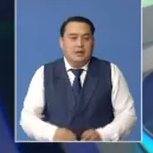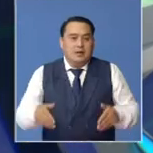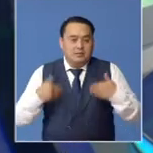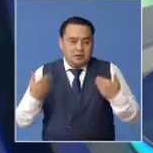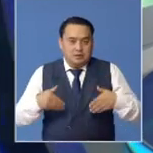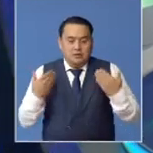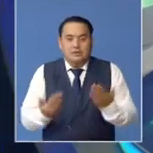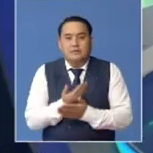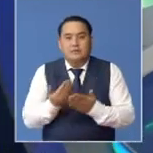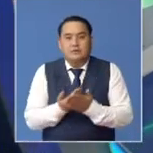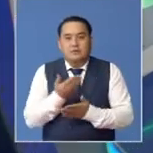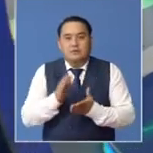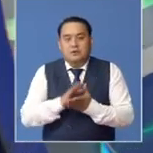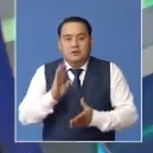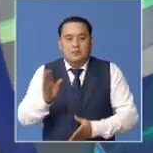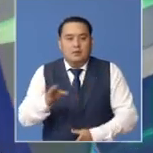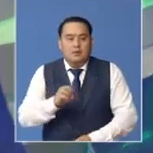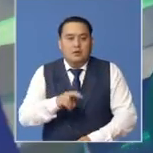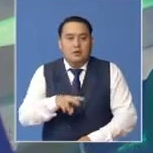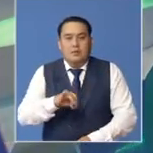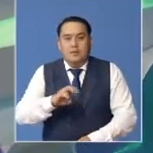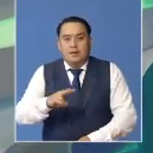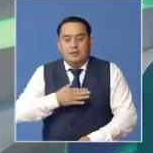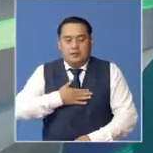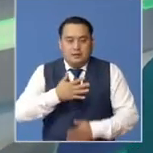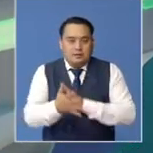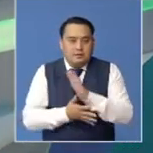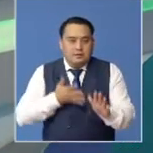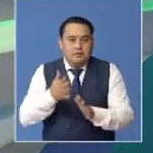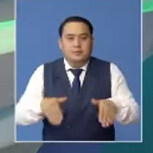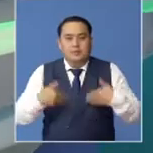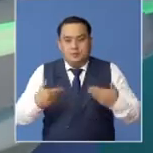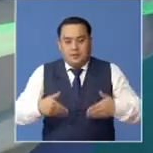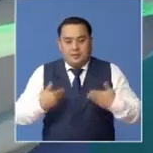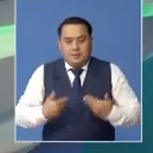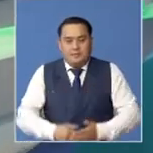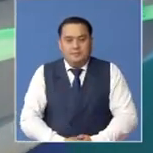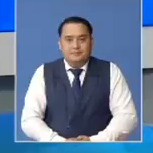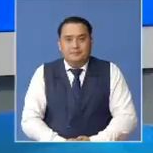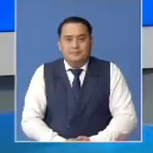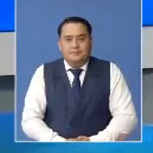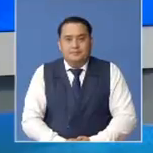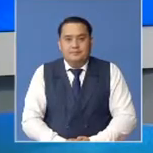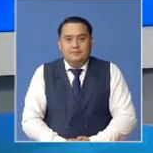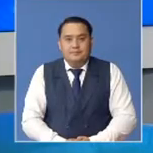Здравствуйте, вы смотрите новости на телеканале ЖТСУ, в студии Леман Раймбеков и сурдоперевод Марата Жумабекова.